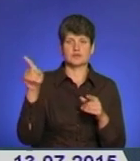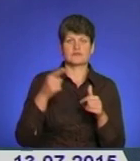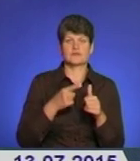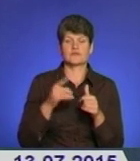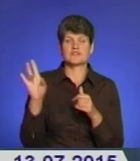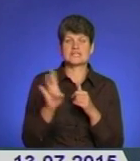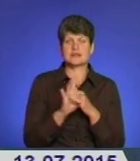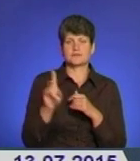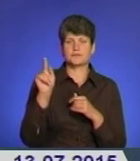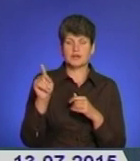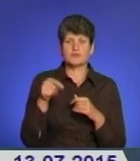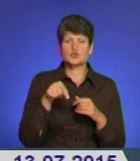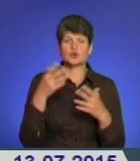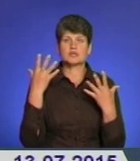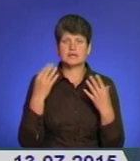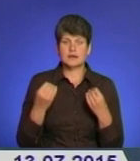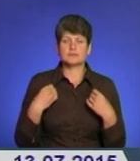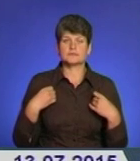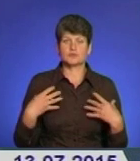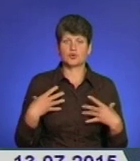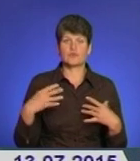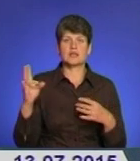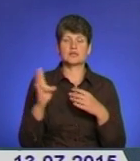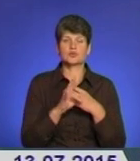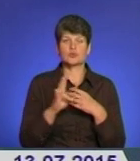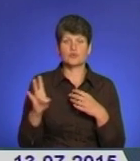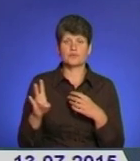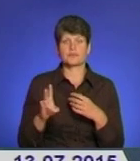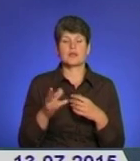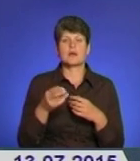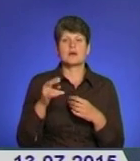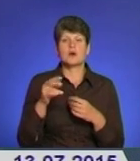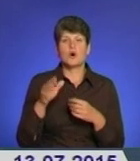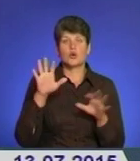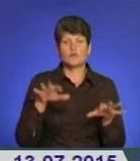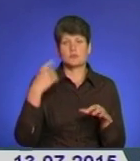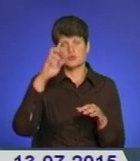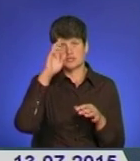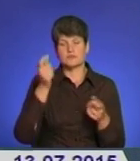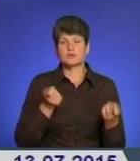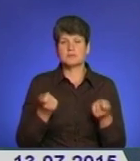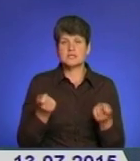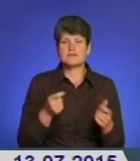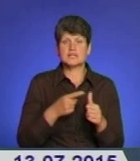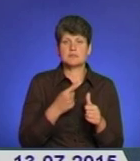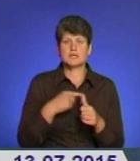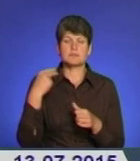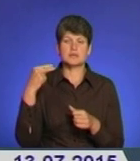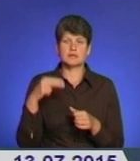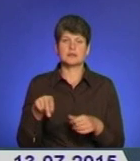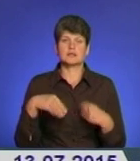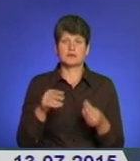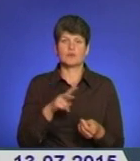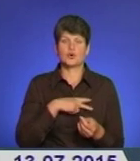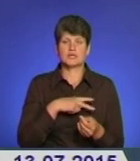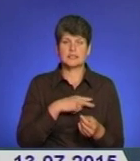церкві. Цього дня на урочистій літургії в храмі Петра і Павла голова обласної державної адміністрації Степан Барна від імені президента нагородив орденами